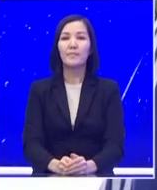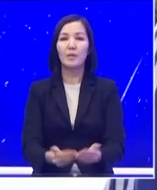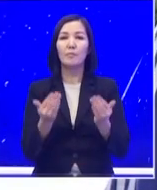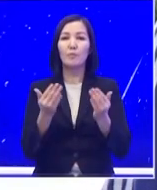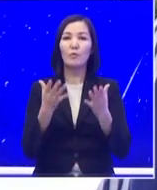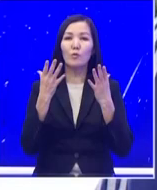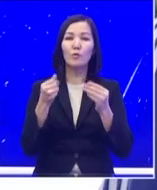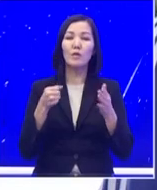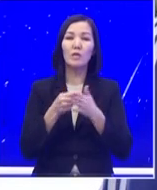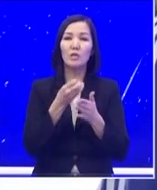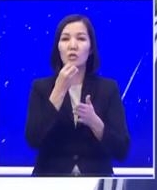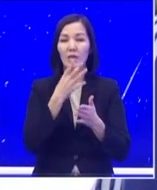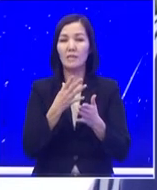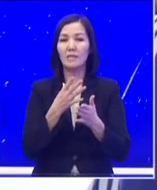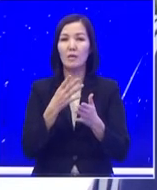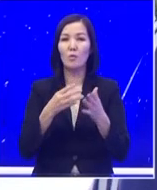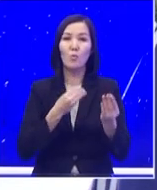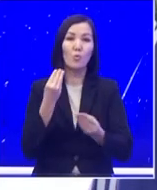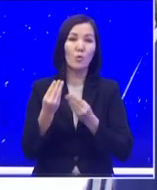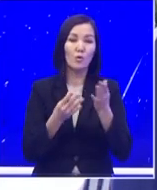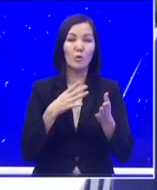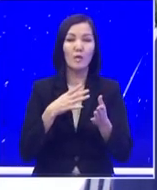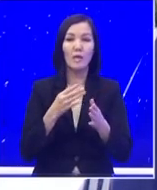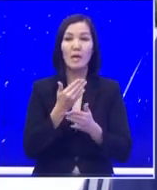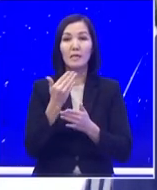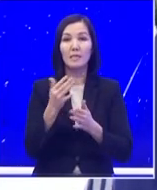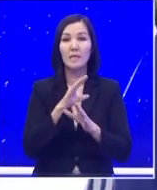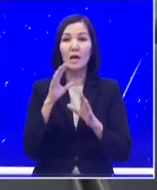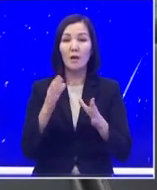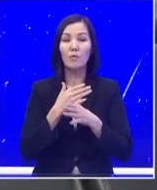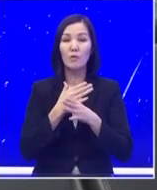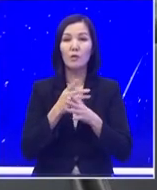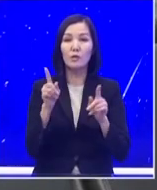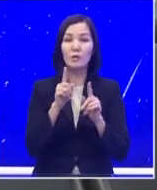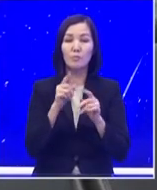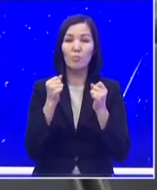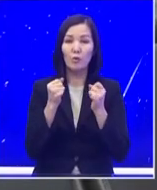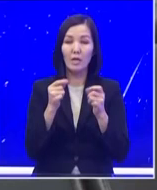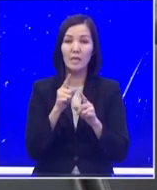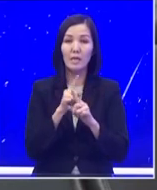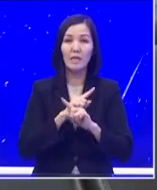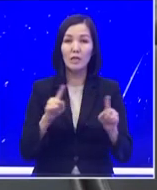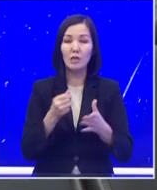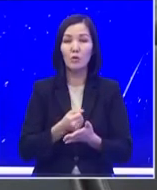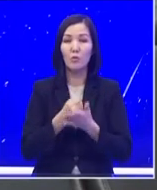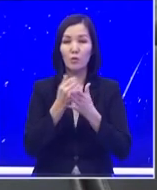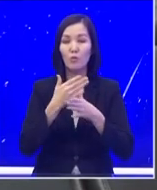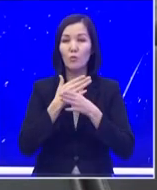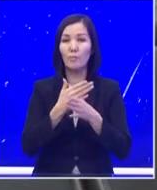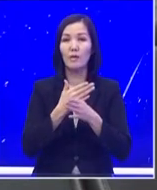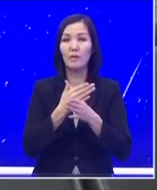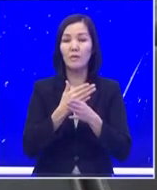Бүгінге дейін жақсы нәтиже көрсетіп келеміз. Сіздің қамқорлығыңыз, спортқа деген ерекше жаңашырлығыңыз, қолдауыңыздың арқасы.